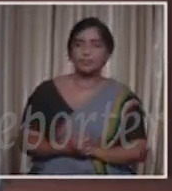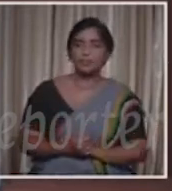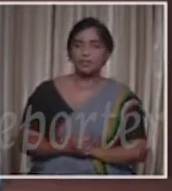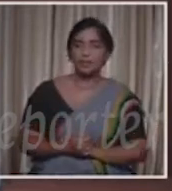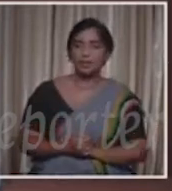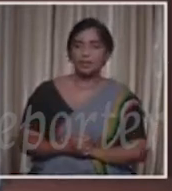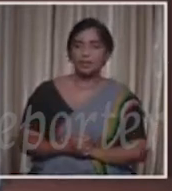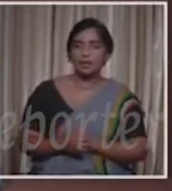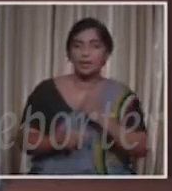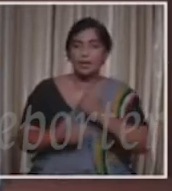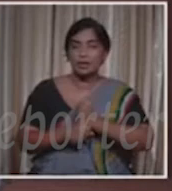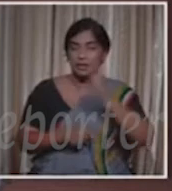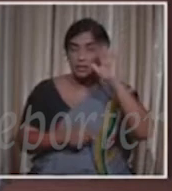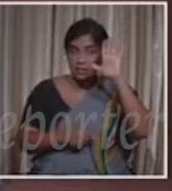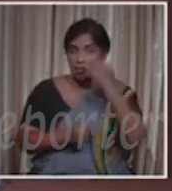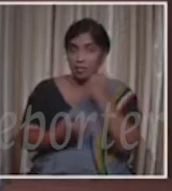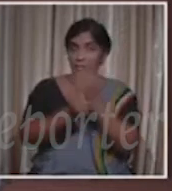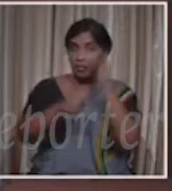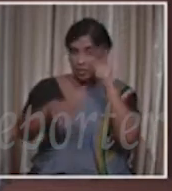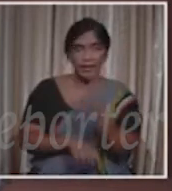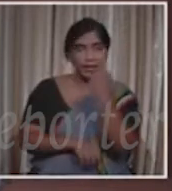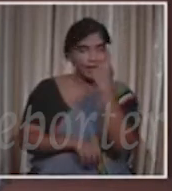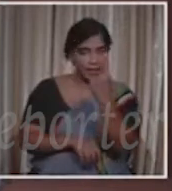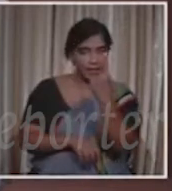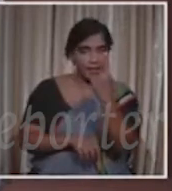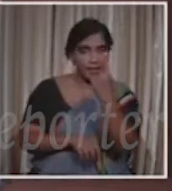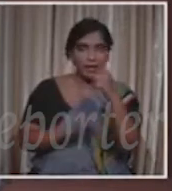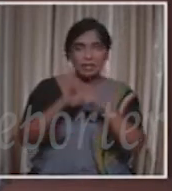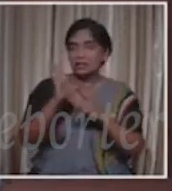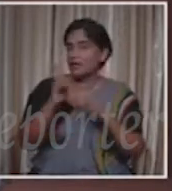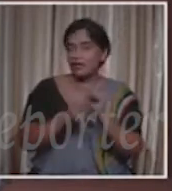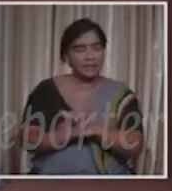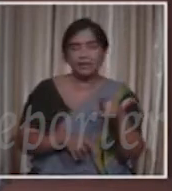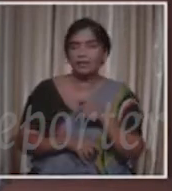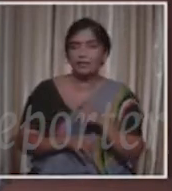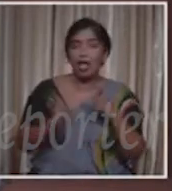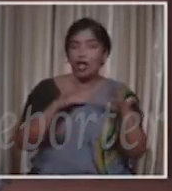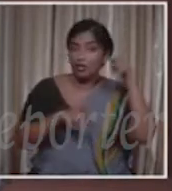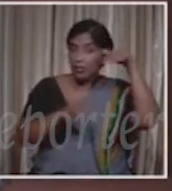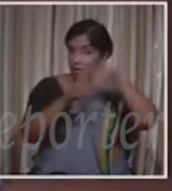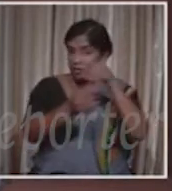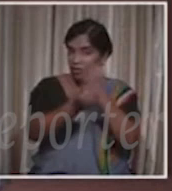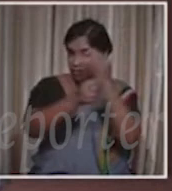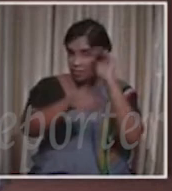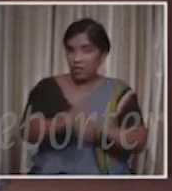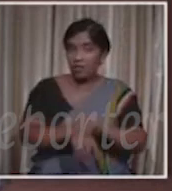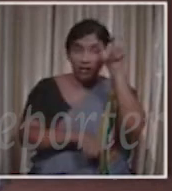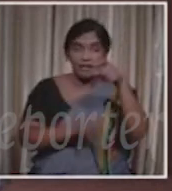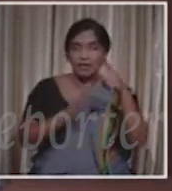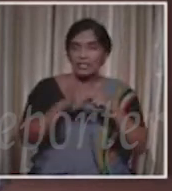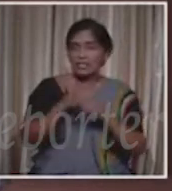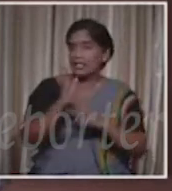ගම්පහ එක්කෙනෙක් අත්අඩංගුවට අරන් තියෙන එක්කෙනෙක් ගම්පහ ජවිපේ සමාජිකයක් නෙවෙයි. අනුරාධපුර නගරයේ අත්අඩංගුවට අරන් තියෙන කිසියෙක් ජවිපේ සමාජිකයක්